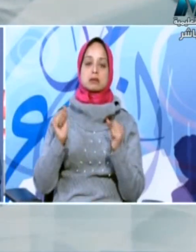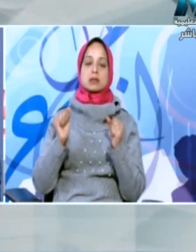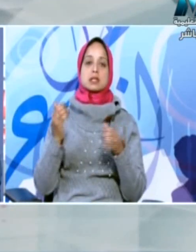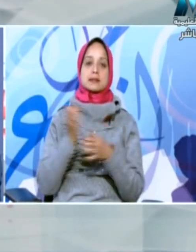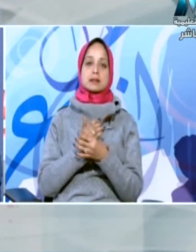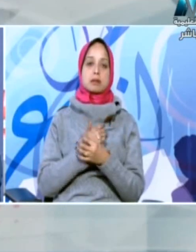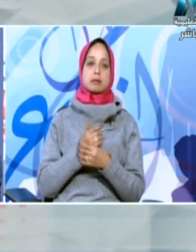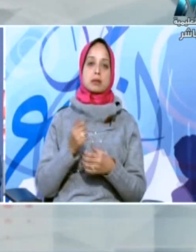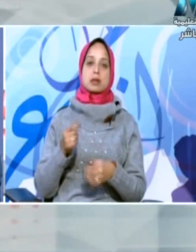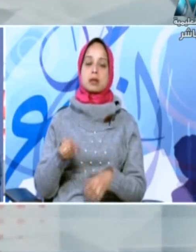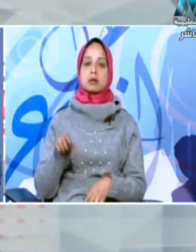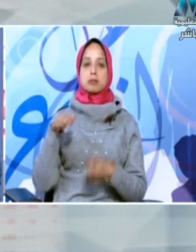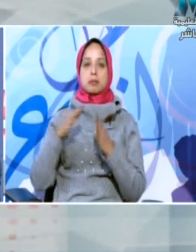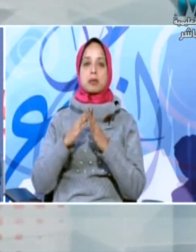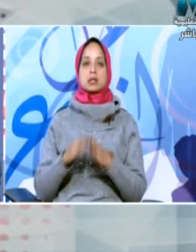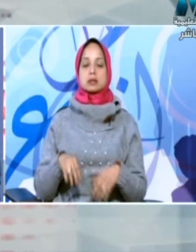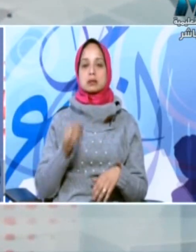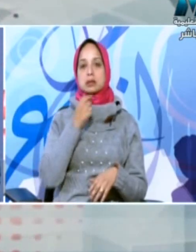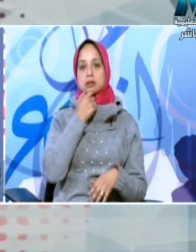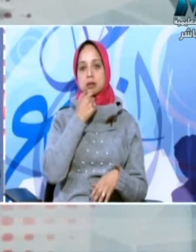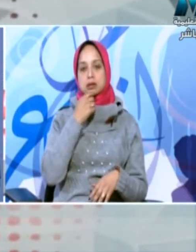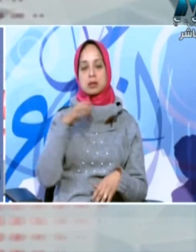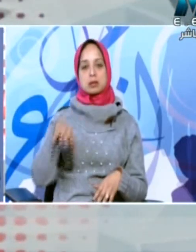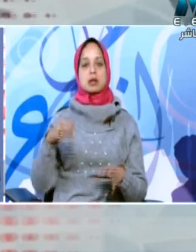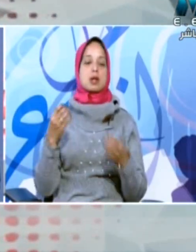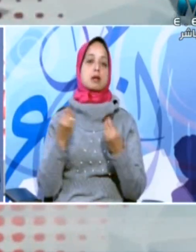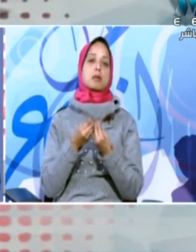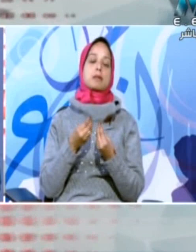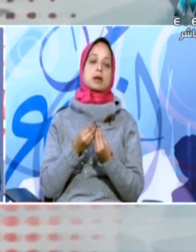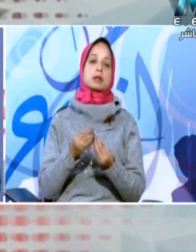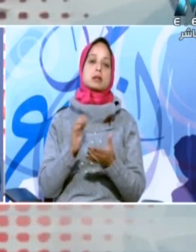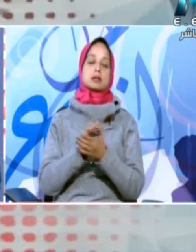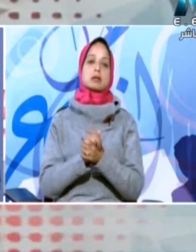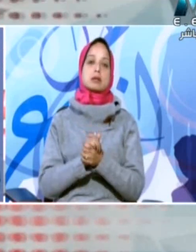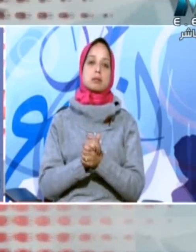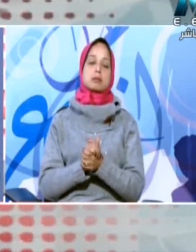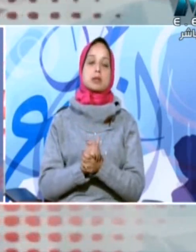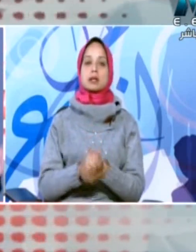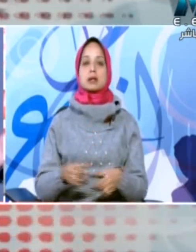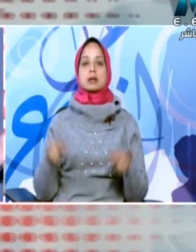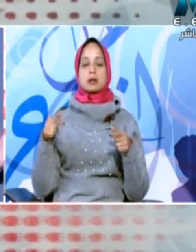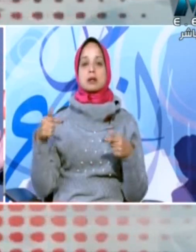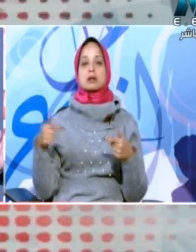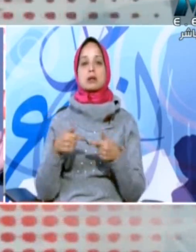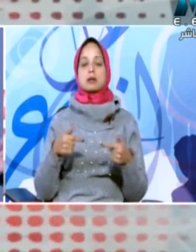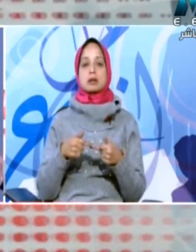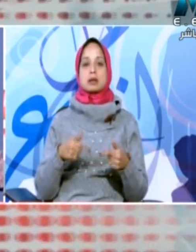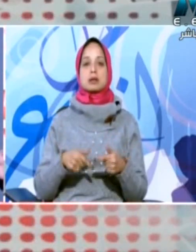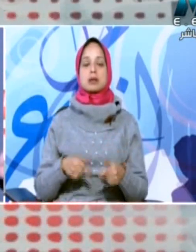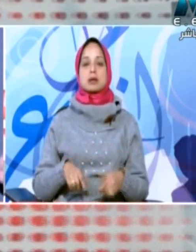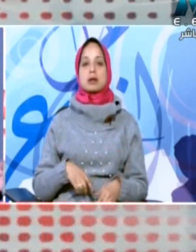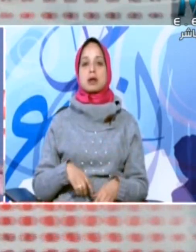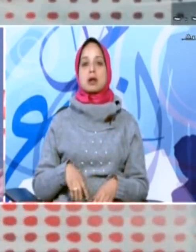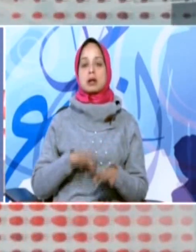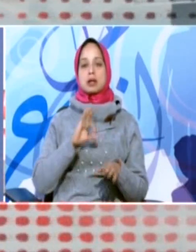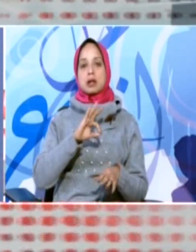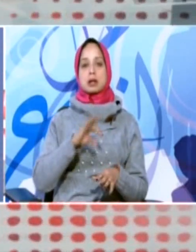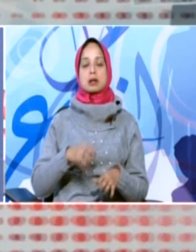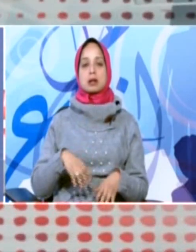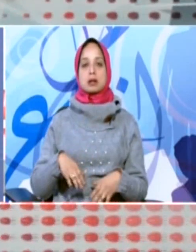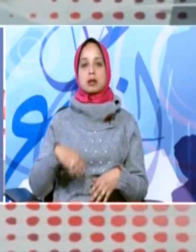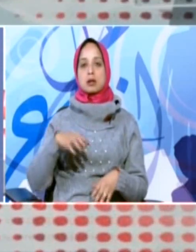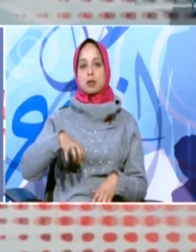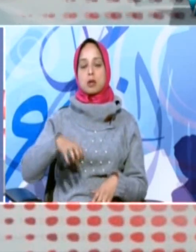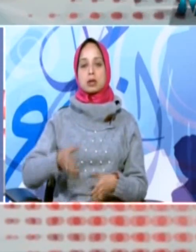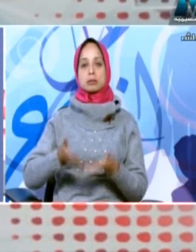بريطانيا تحولت من الاحتلال إلى تحالف ضد قوى المحور. ده تغير أهو، تغير كبير جدا.